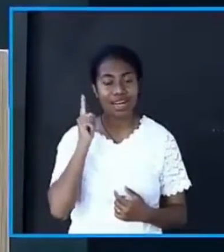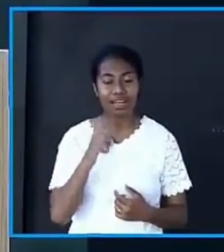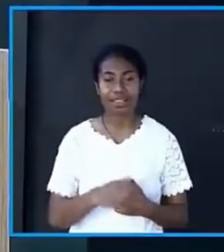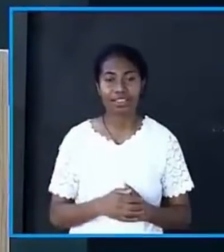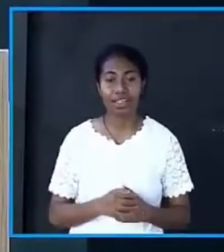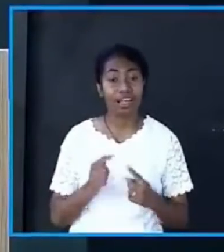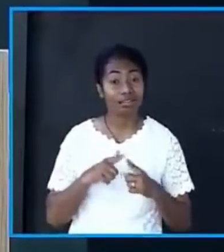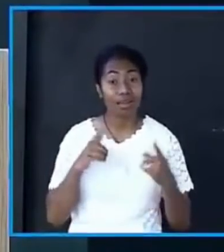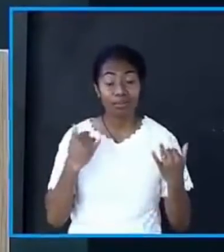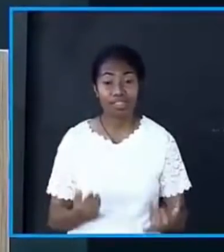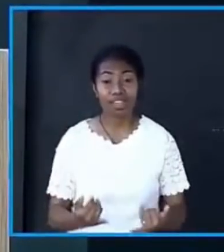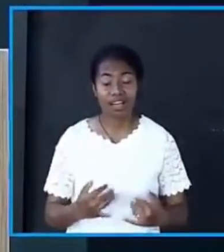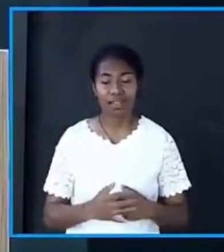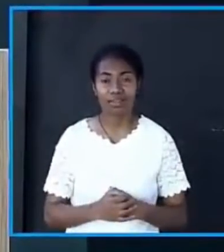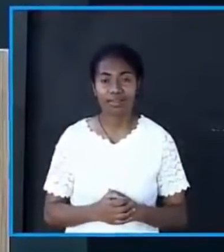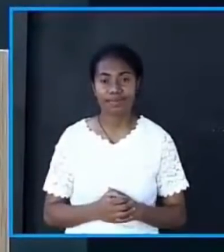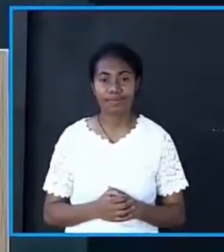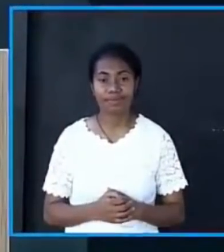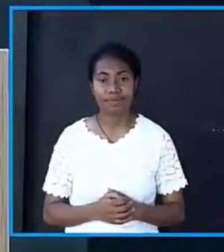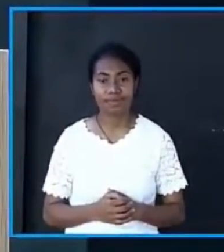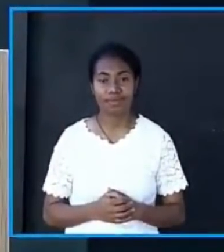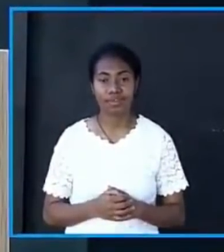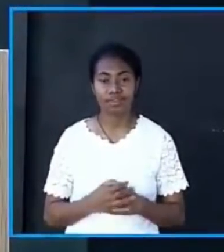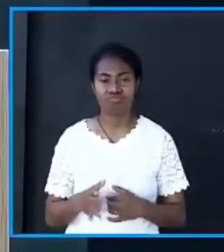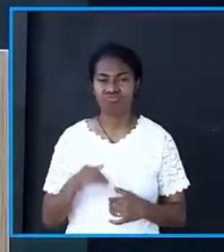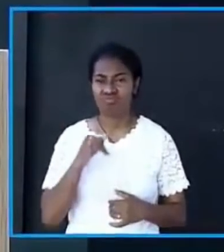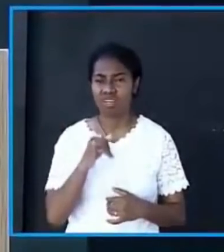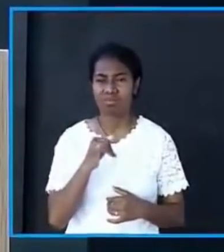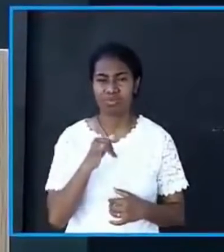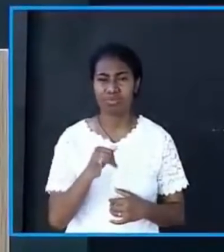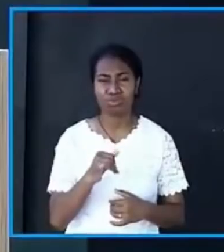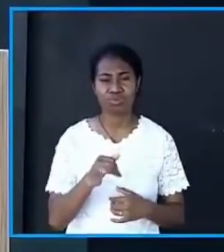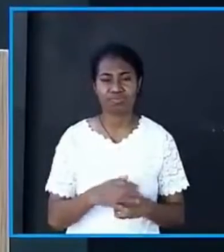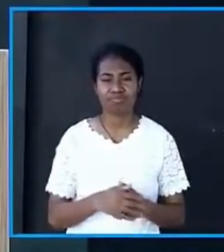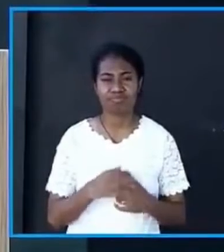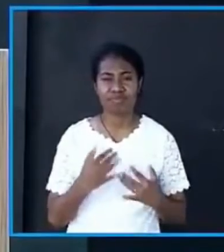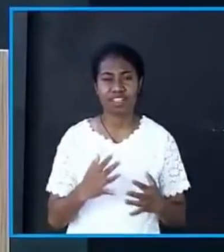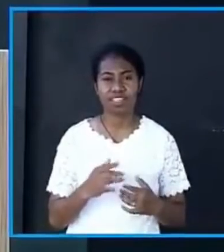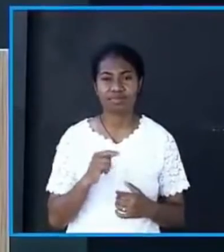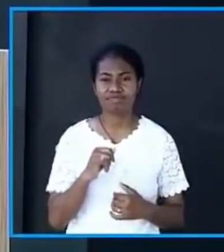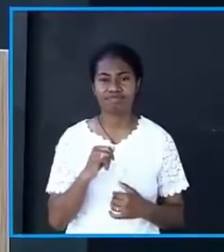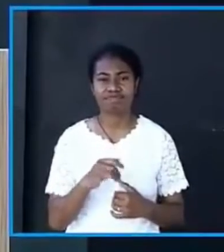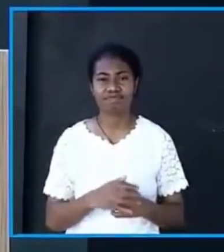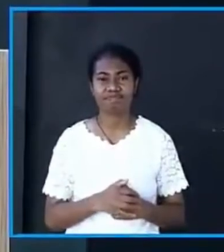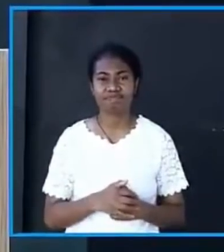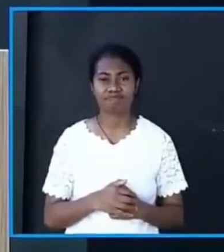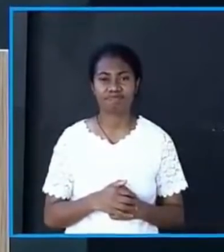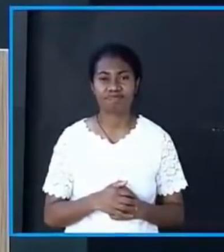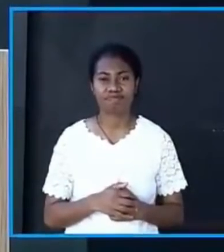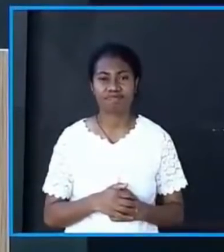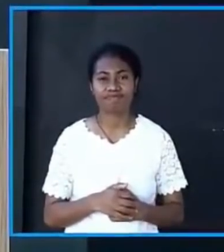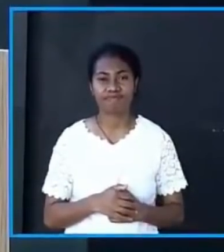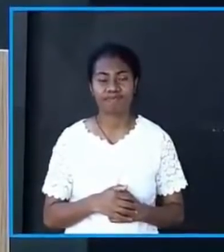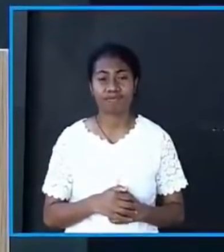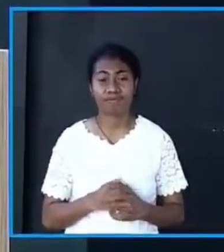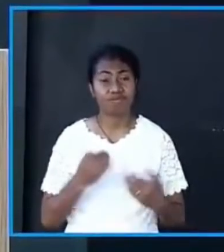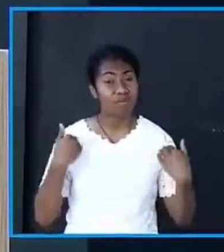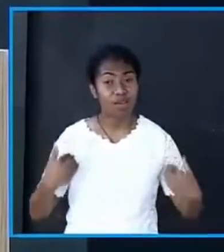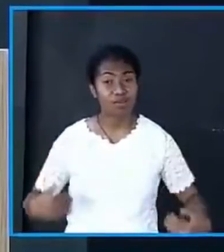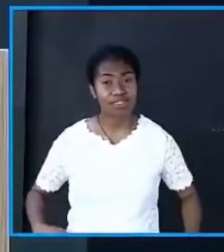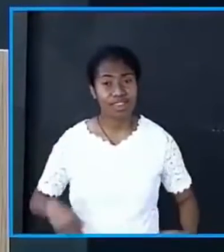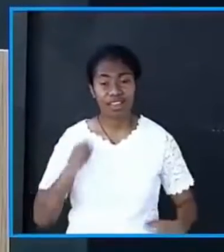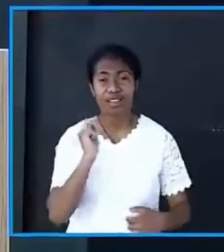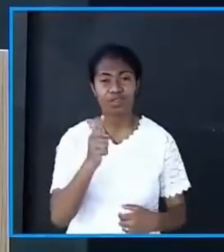Hai tapi sekarang tidak peduli kau lebih buruk dari binatang kalau begitu manusia